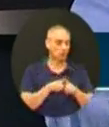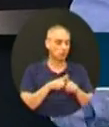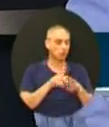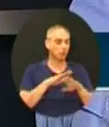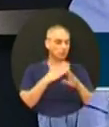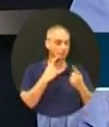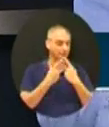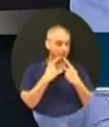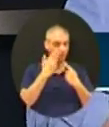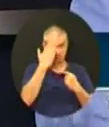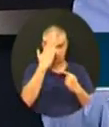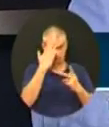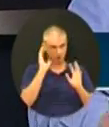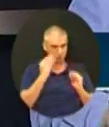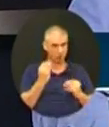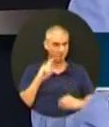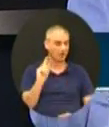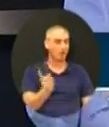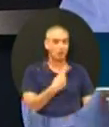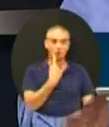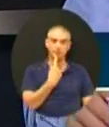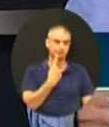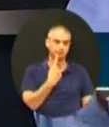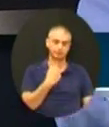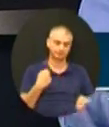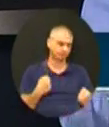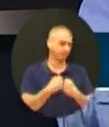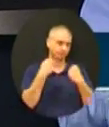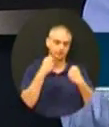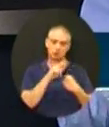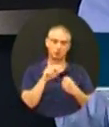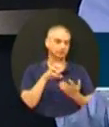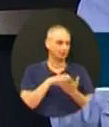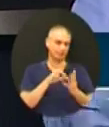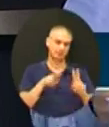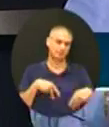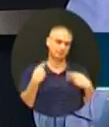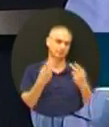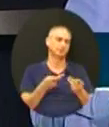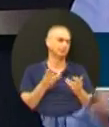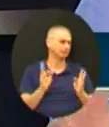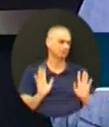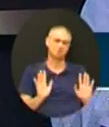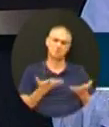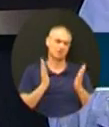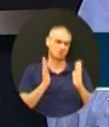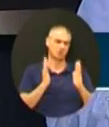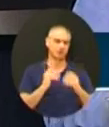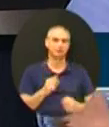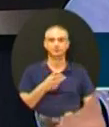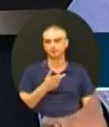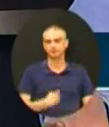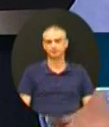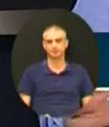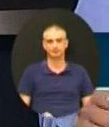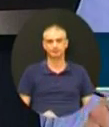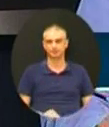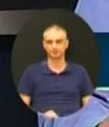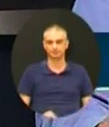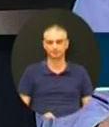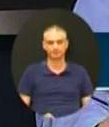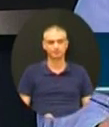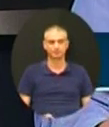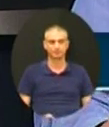מסע ומתן מוכר היטב לכולם, ההתנגשות בסוגיות הליבה תחזור חזרה. זה יקרה מהר, במודה ומאוחר. אין מנוס מזה.